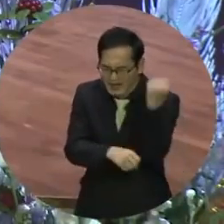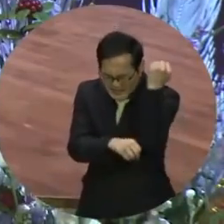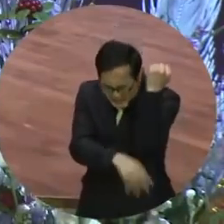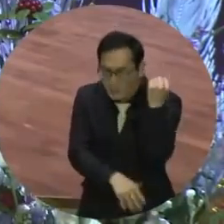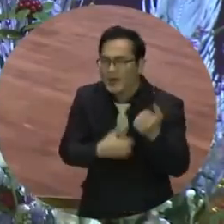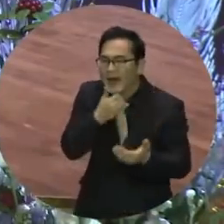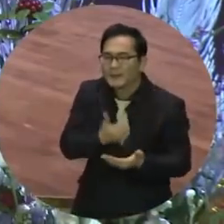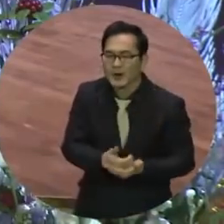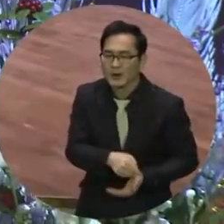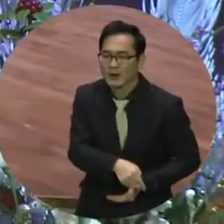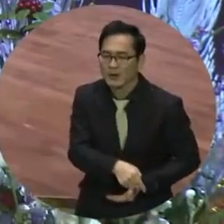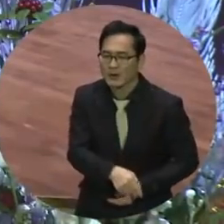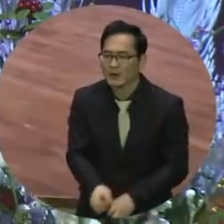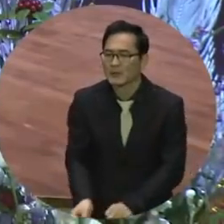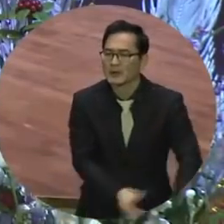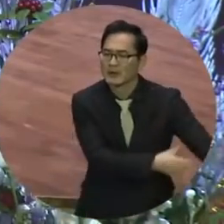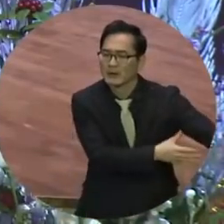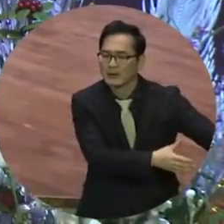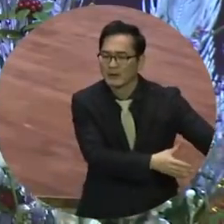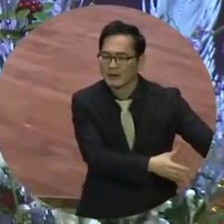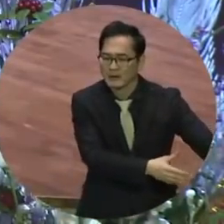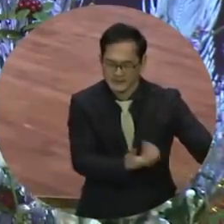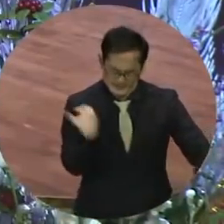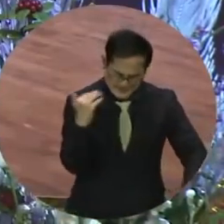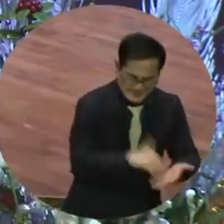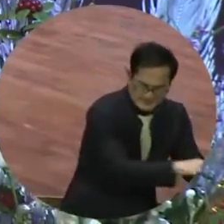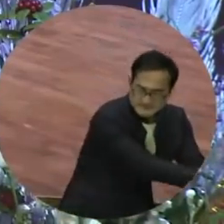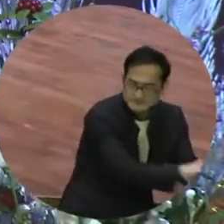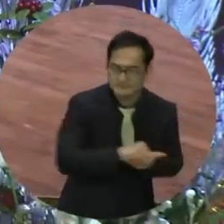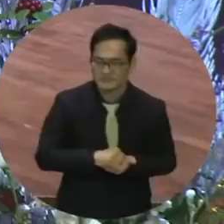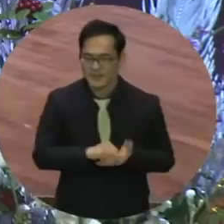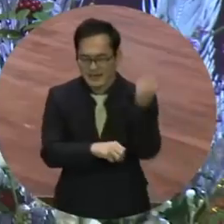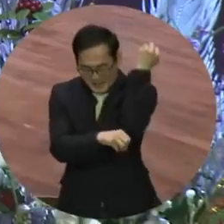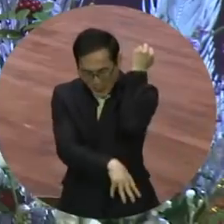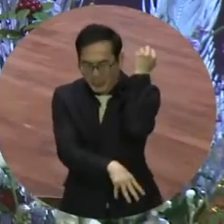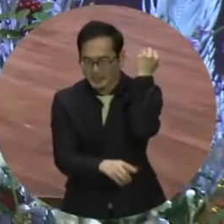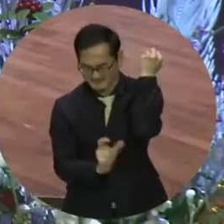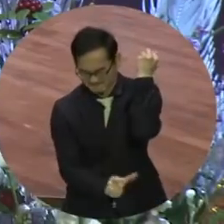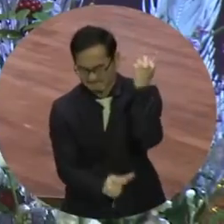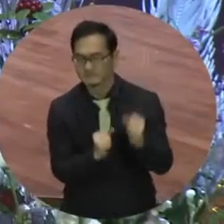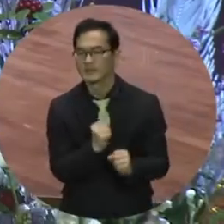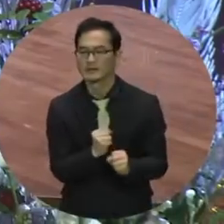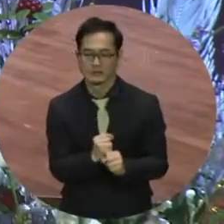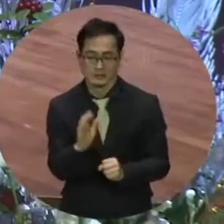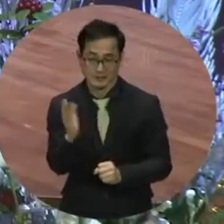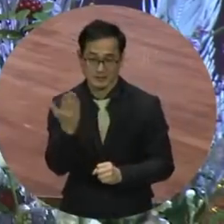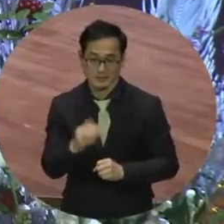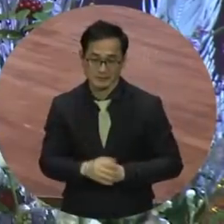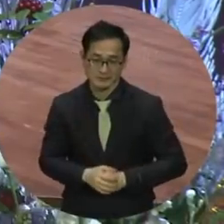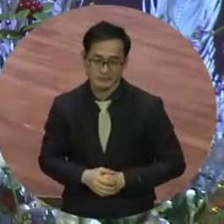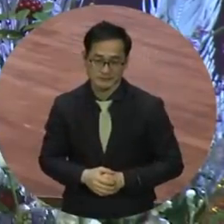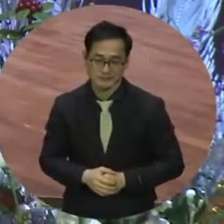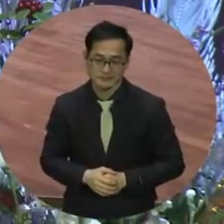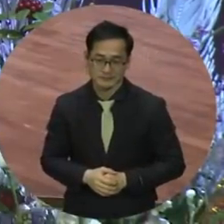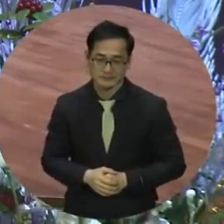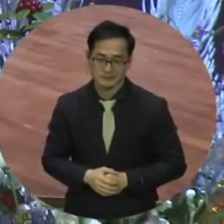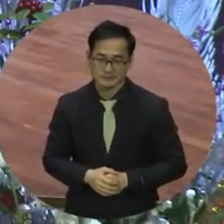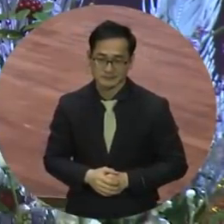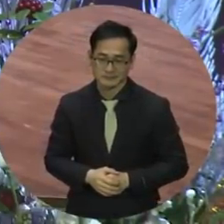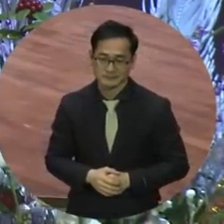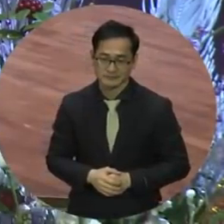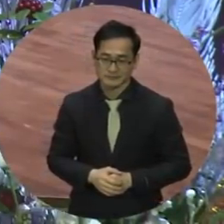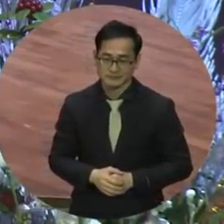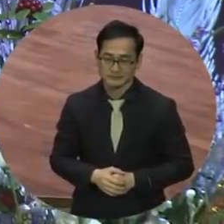때문에. 빨리 기본 감격으로 돌아가시 바랍니다. 그게 21가지. 21가지 너무 많으면 3가지예요.